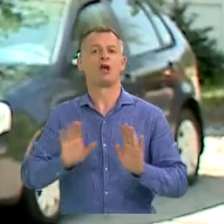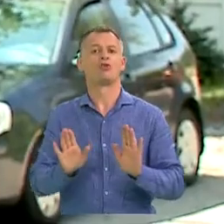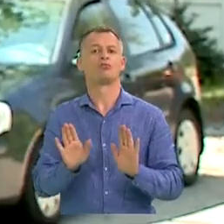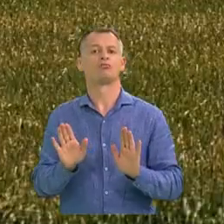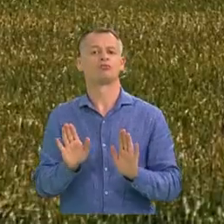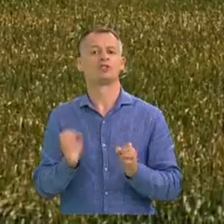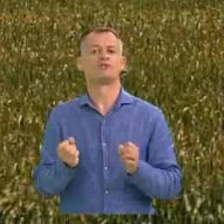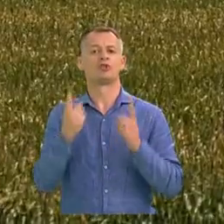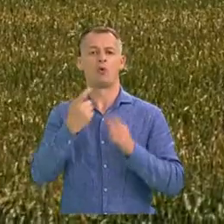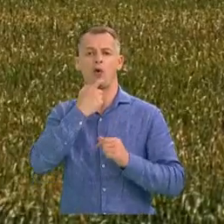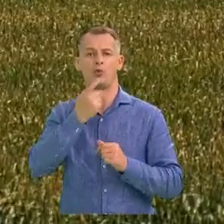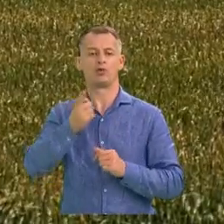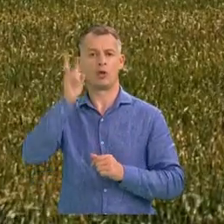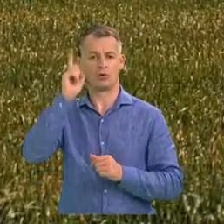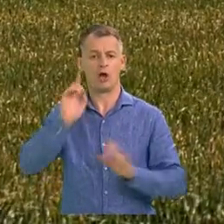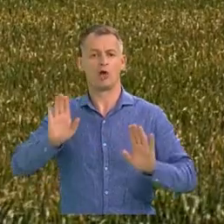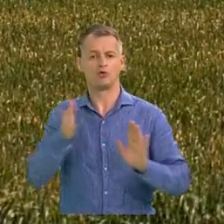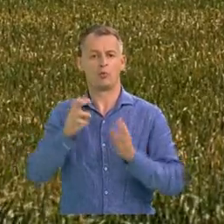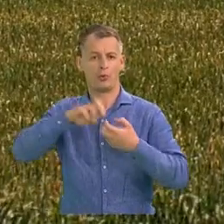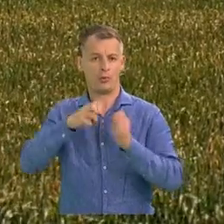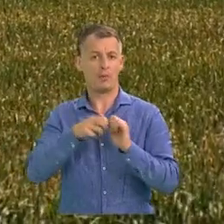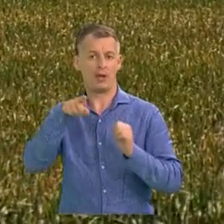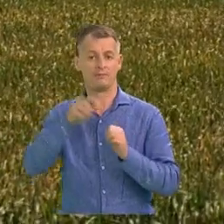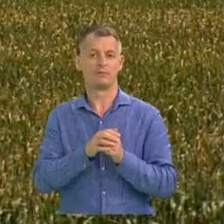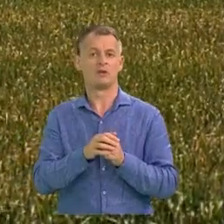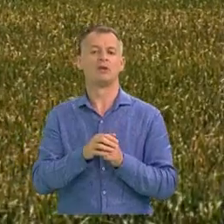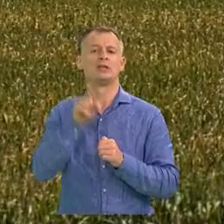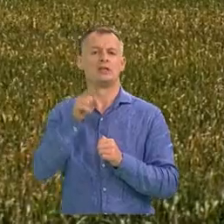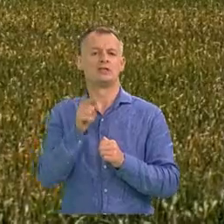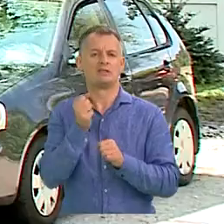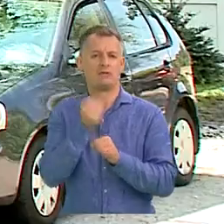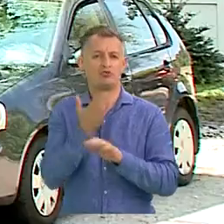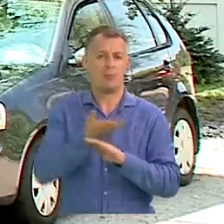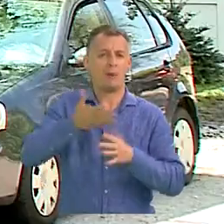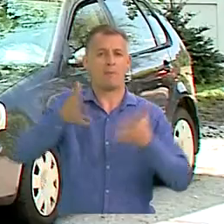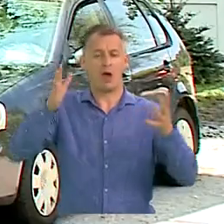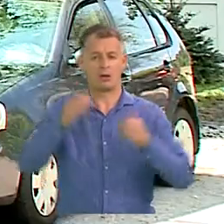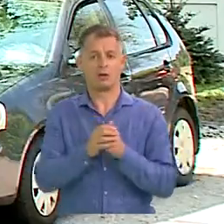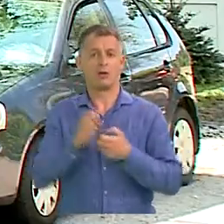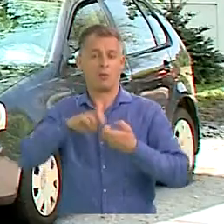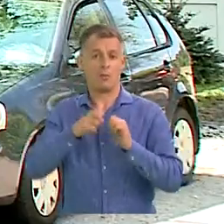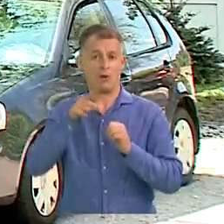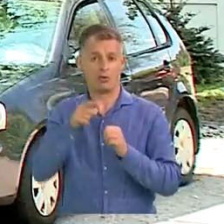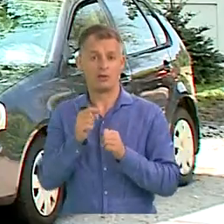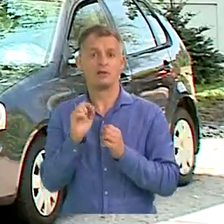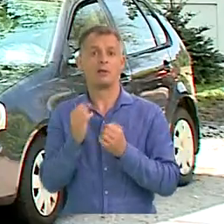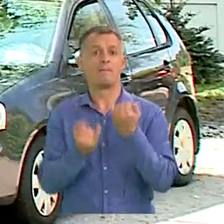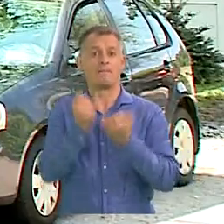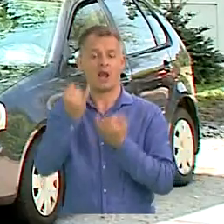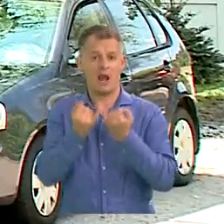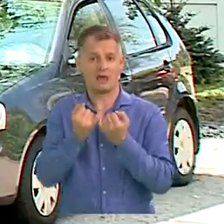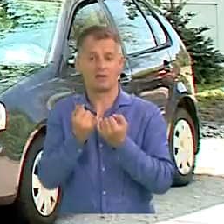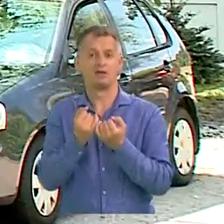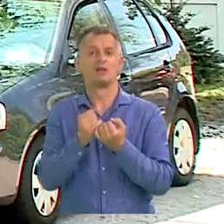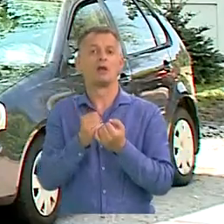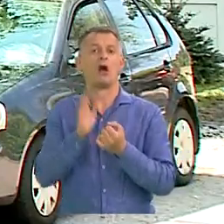anului trecut. Intensitatea fenomenului de secetă se va accentua. Plantele vor suferi, va apărea fenomenul de ofilire